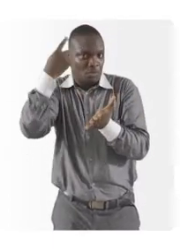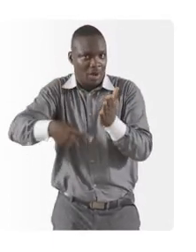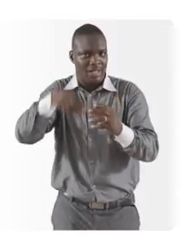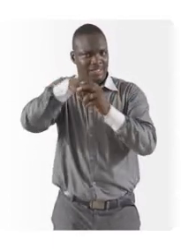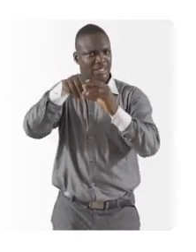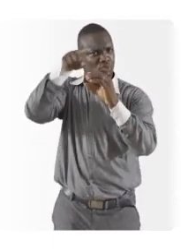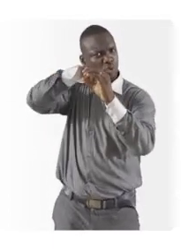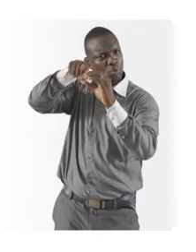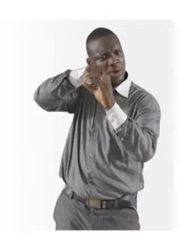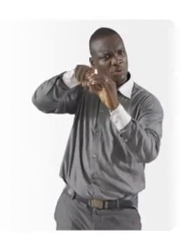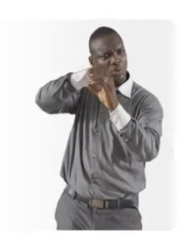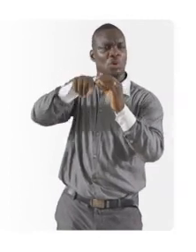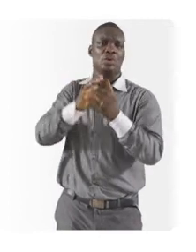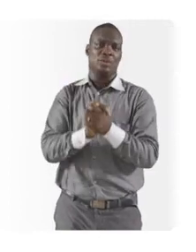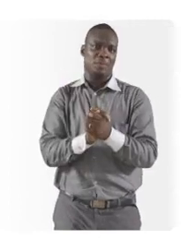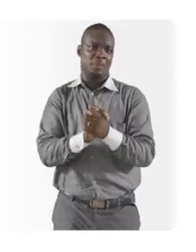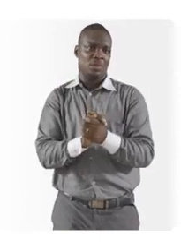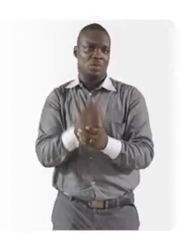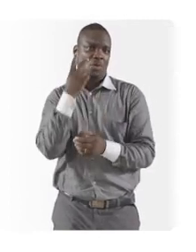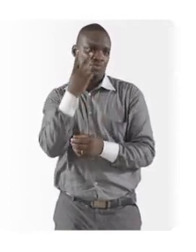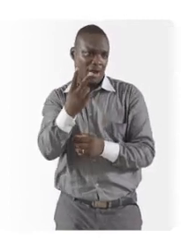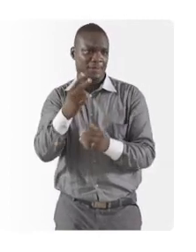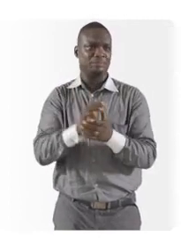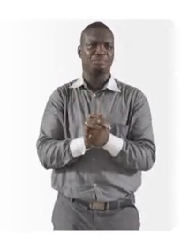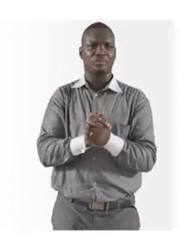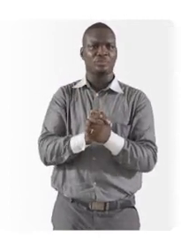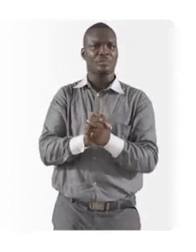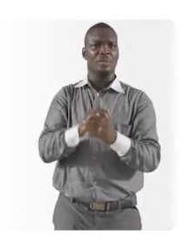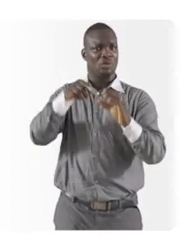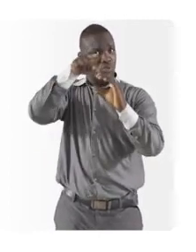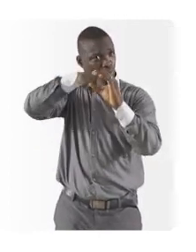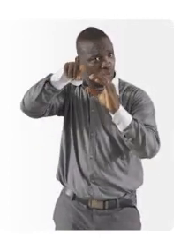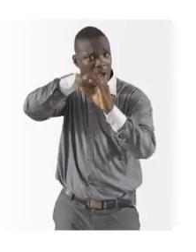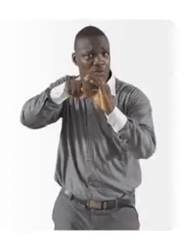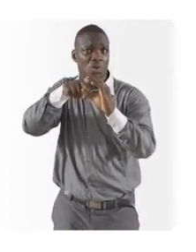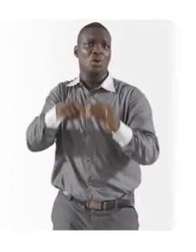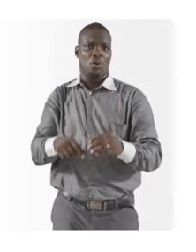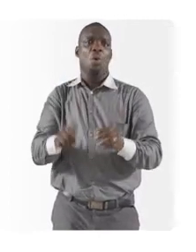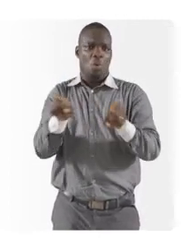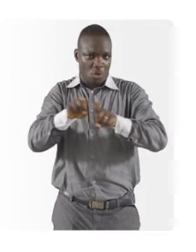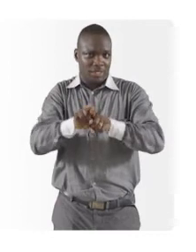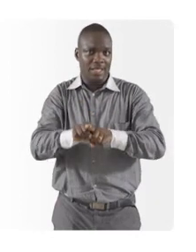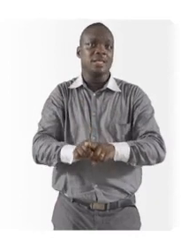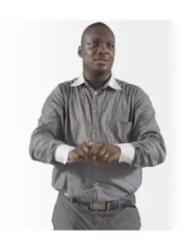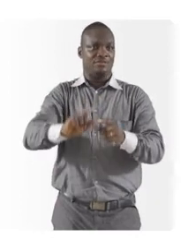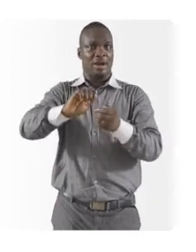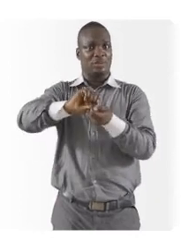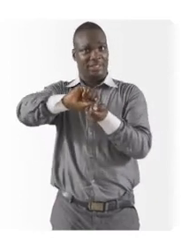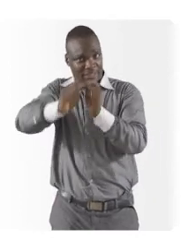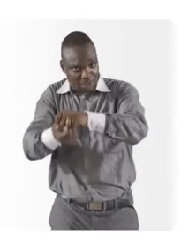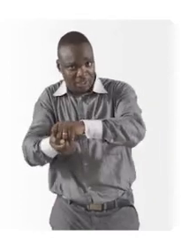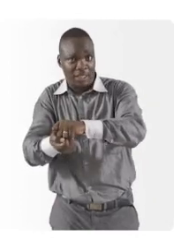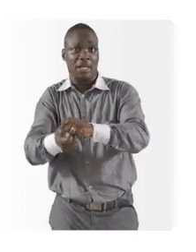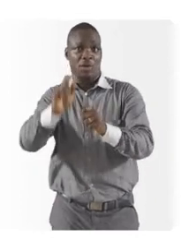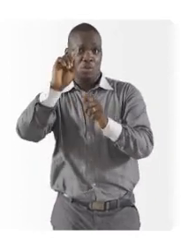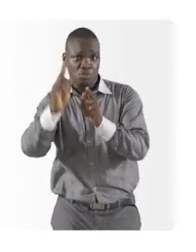noyau? Nous constatons que le noyau de la mégaspore va subir une première mitose, deuxième